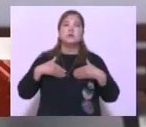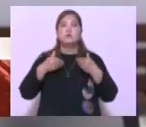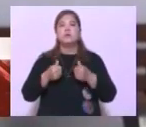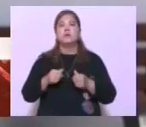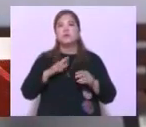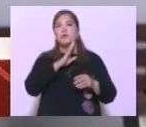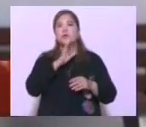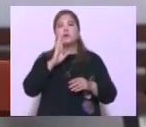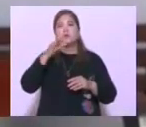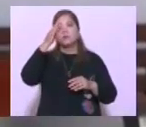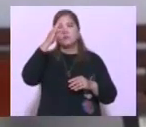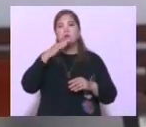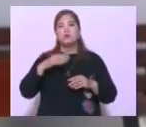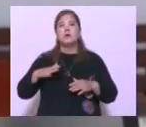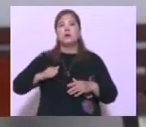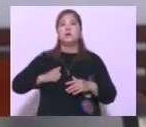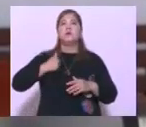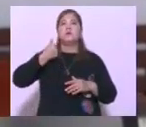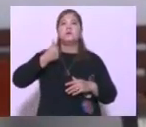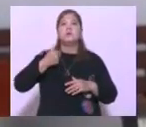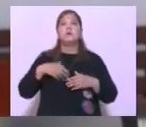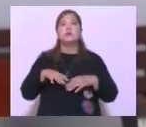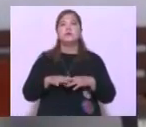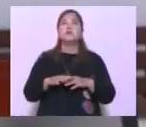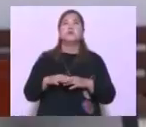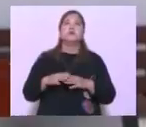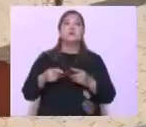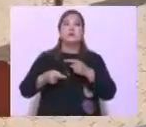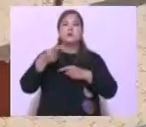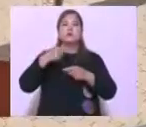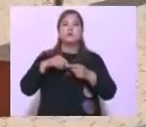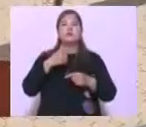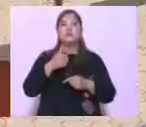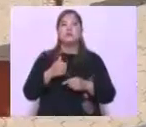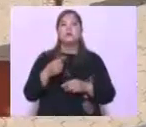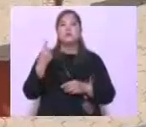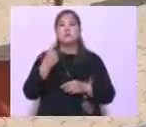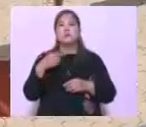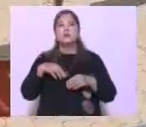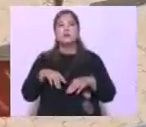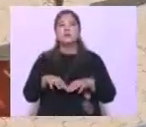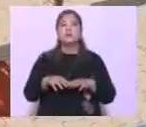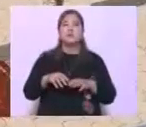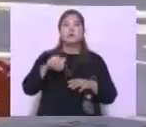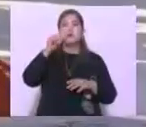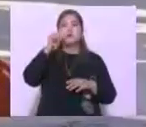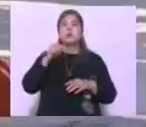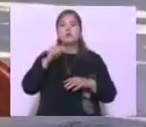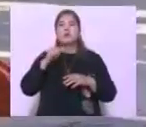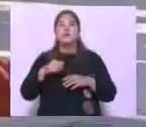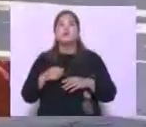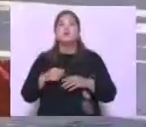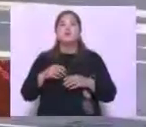ваши родители вами гордились, а вы сами благополучно вернулись домой. Один из тех, кто уже через месяц примет присягу и встанет в